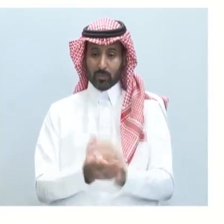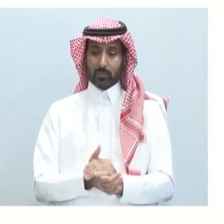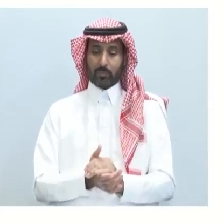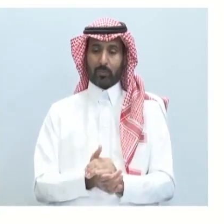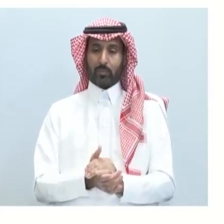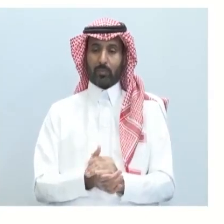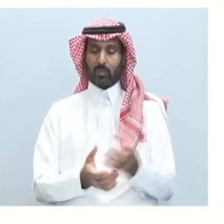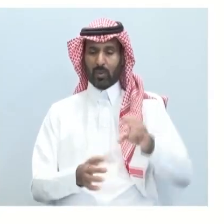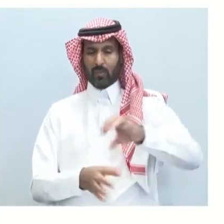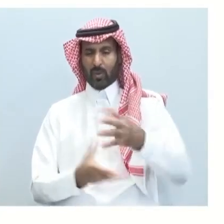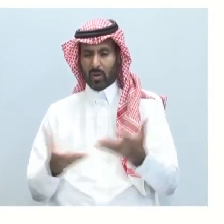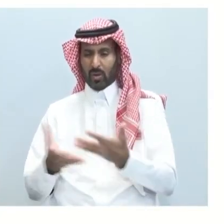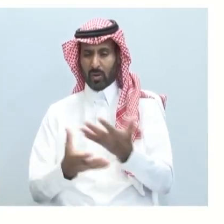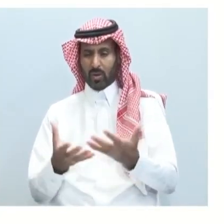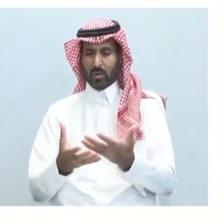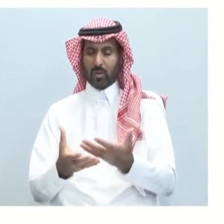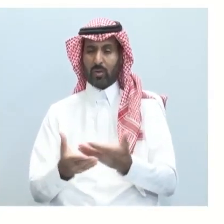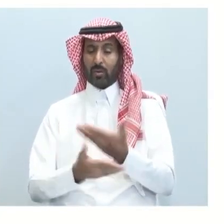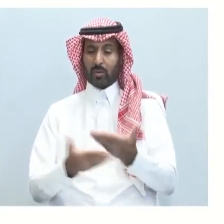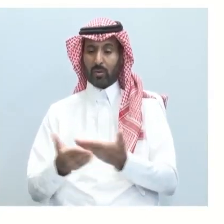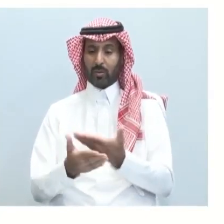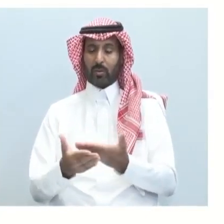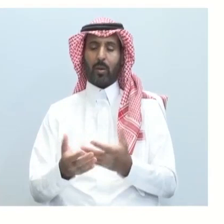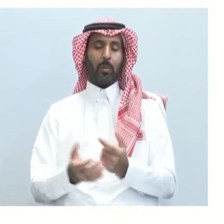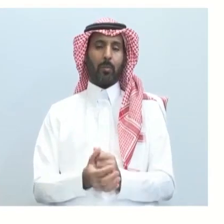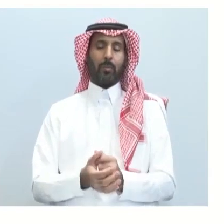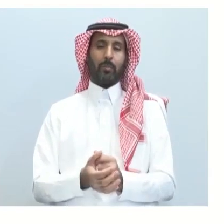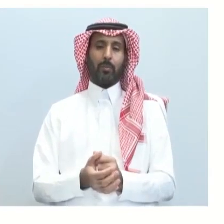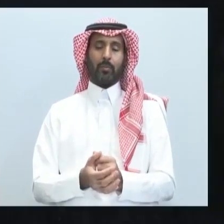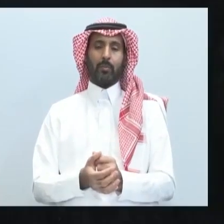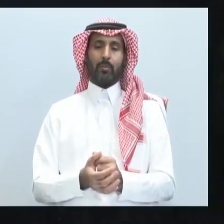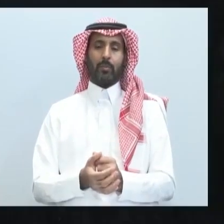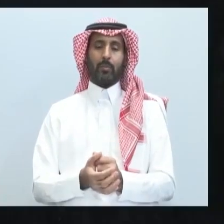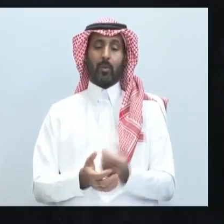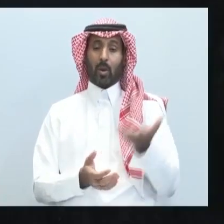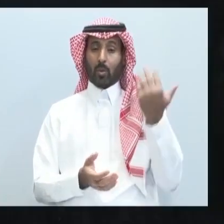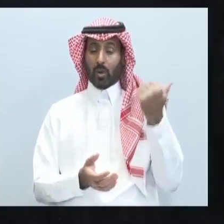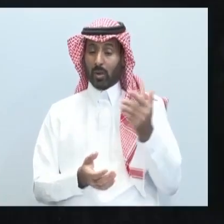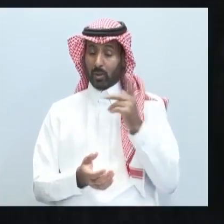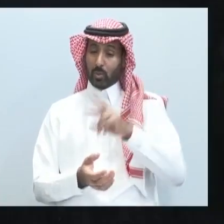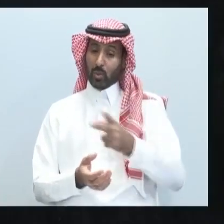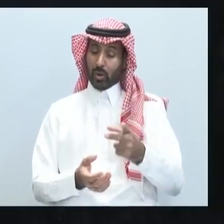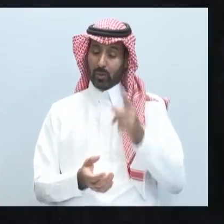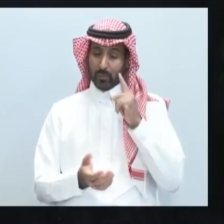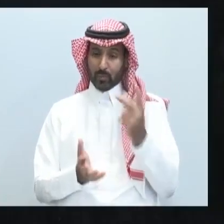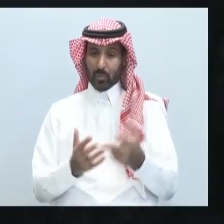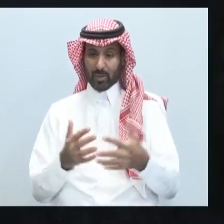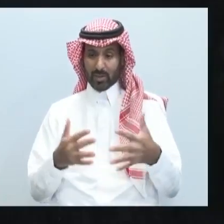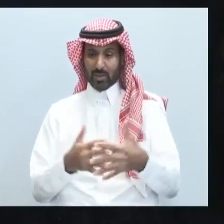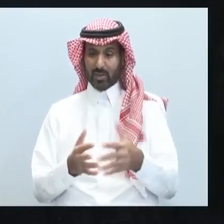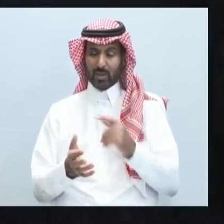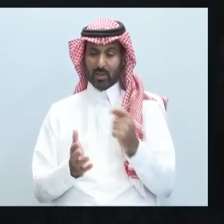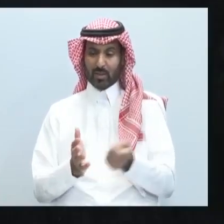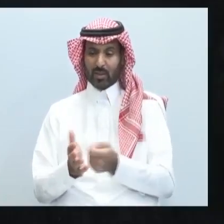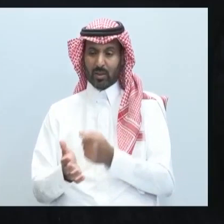للتفاعلات بين اخذنا في السابق المعادلات الكيميائيه نوعين معادله كيميائيه لفظيه